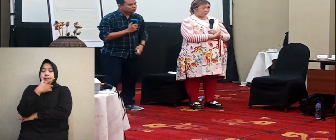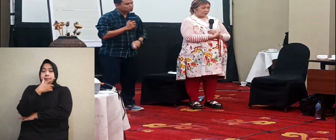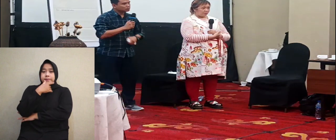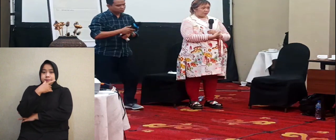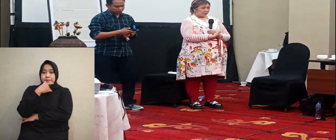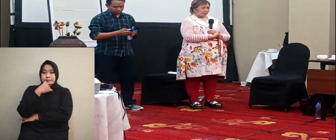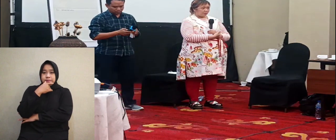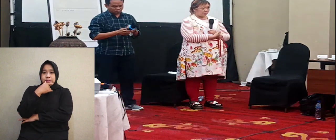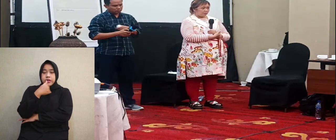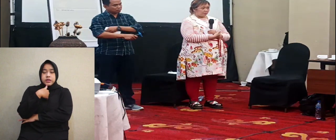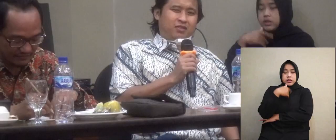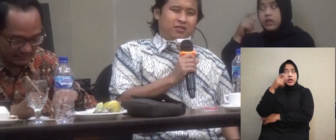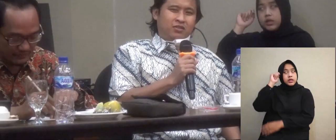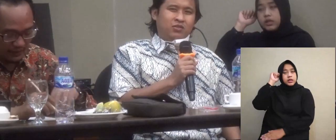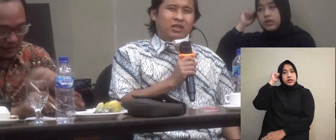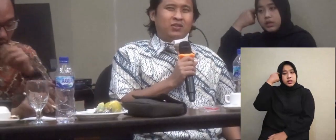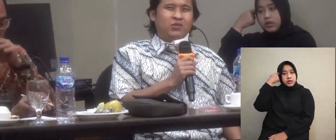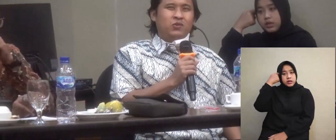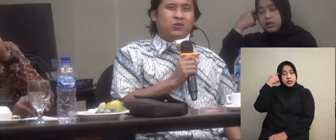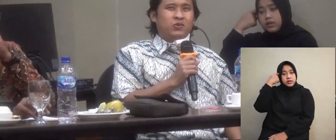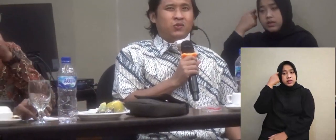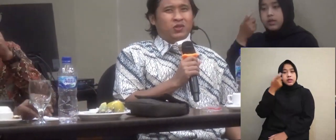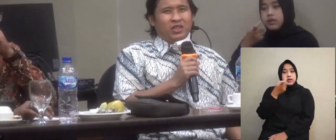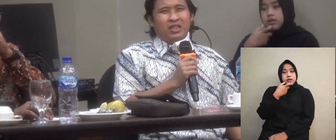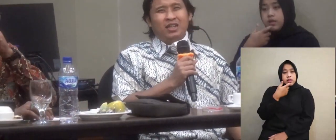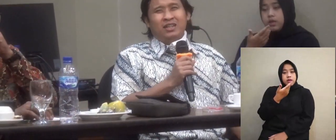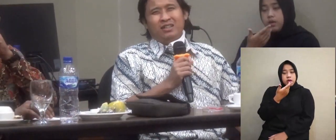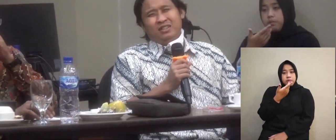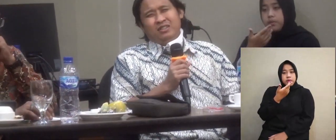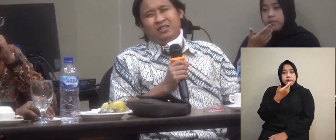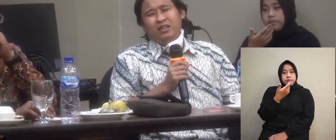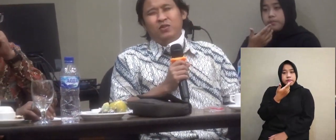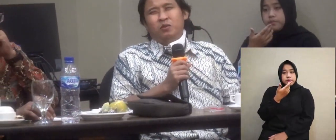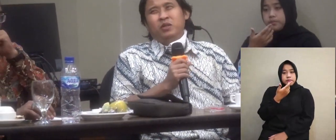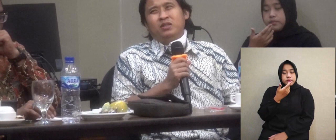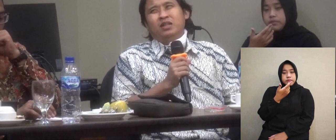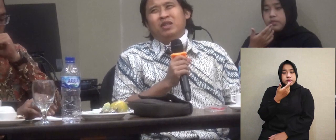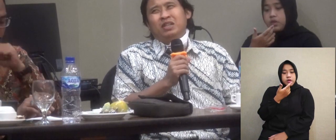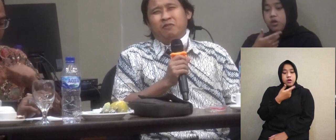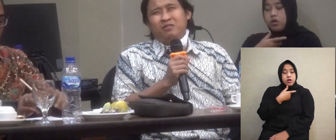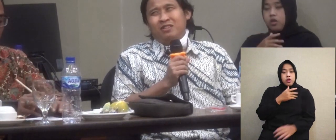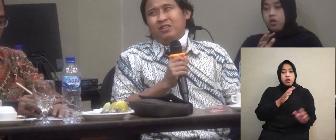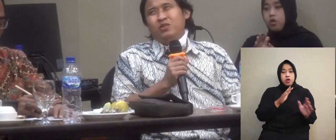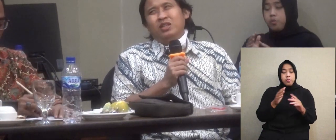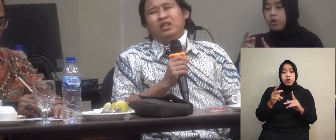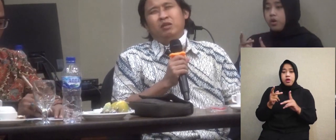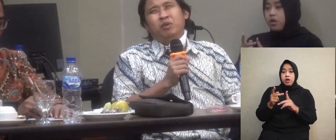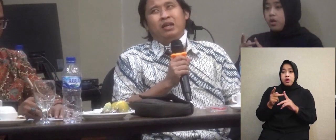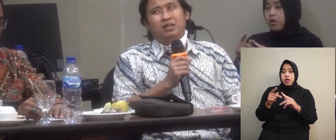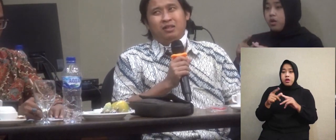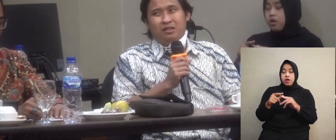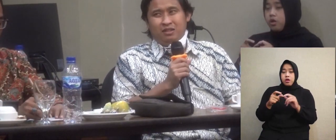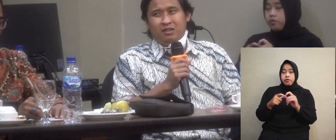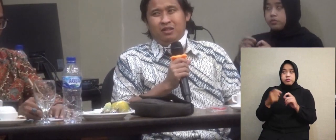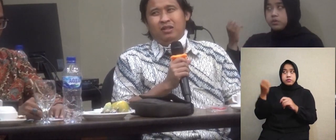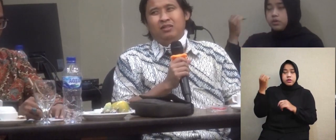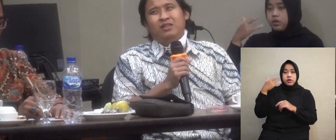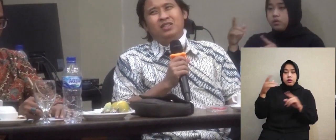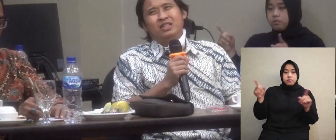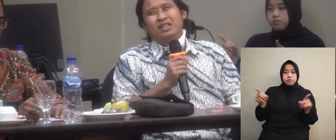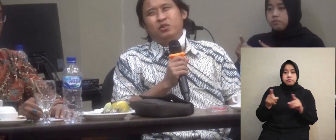saya ingat suatu ketika saya itu ngobrol dengan Mas Hafiz waktu itu dengerin bareng